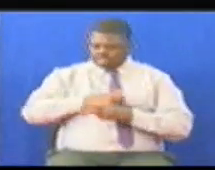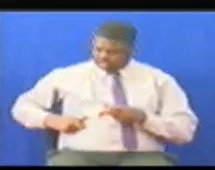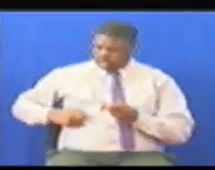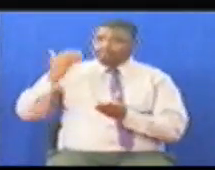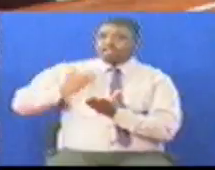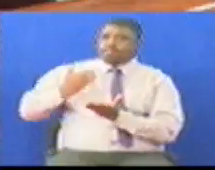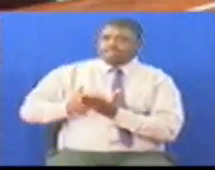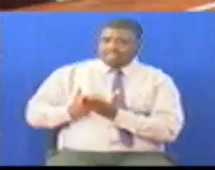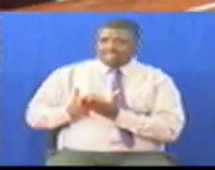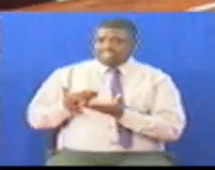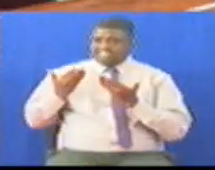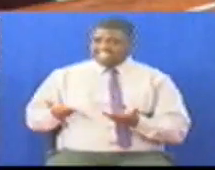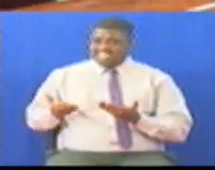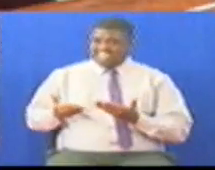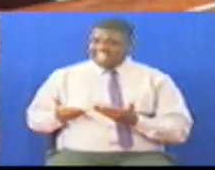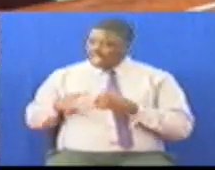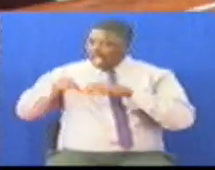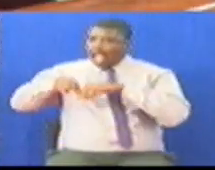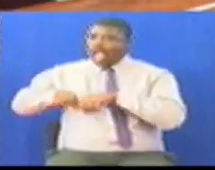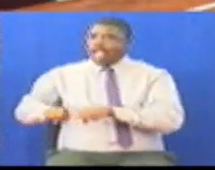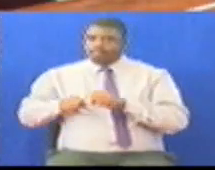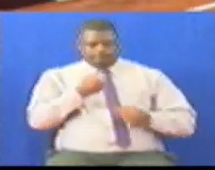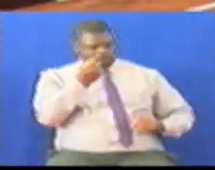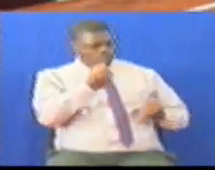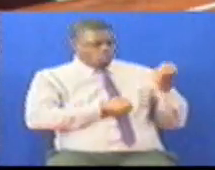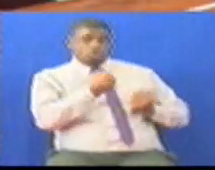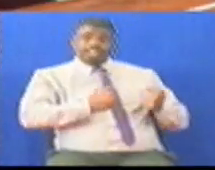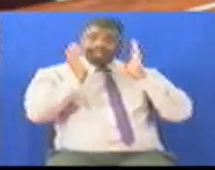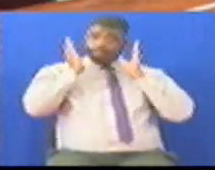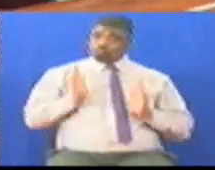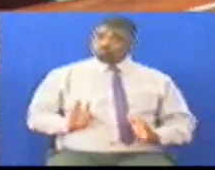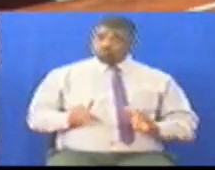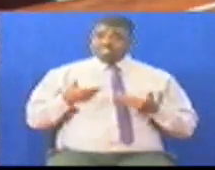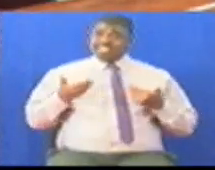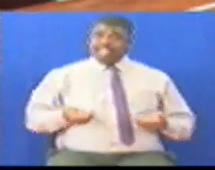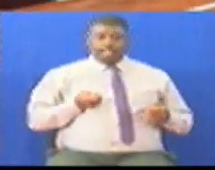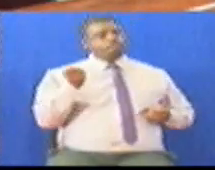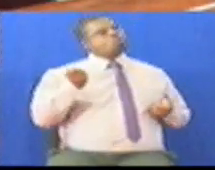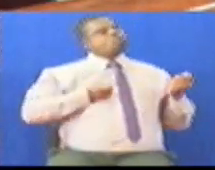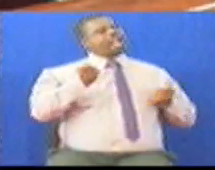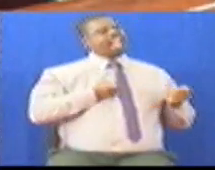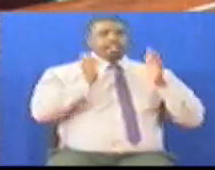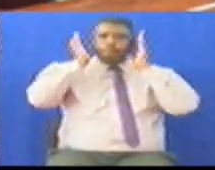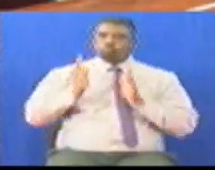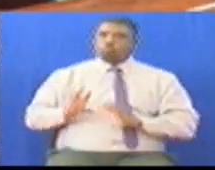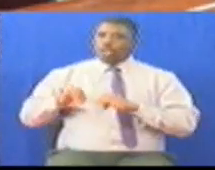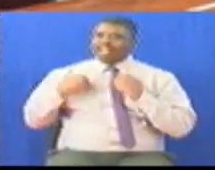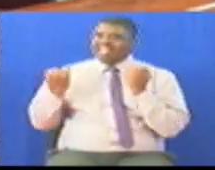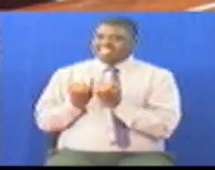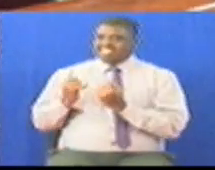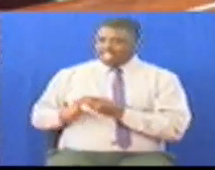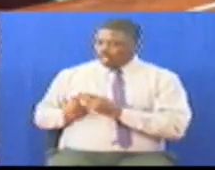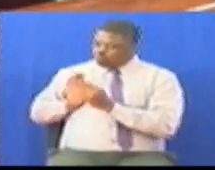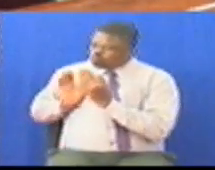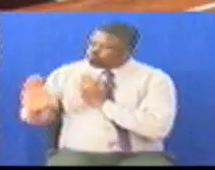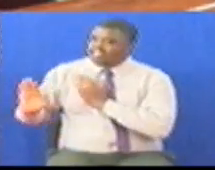kumthibitisha kwamba badala ya kuwa kaimu mkurugenzi mkuu sasa ndio mkurugenzi mkuu wa taasisi ya kuzuia na kupambana na